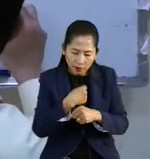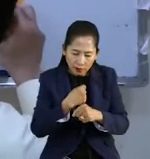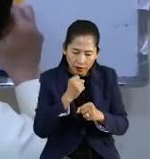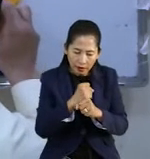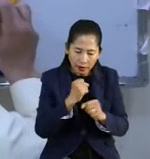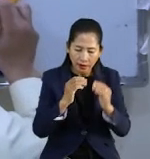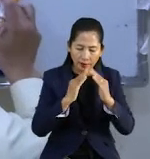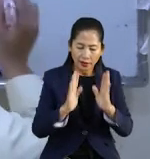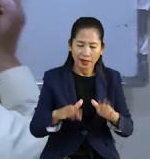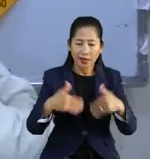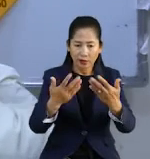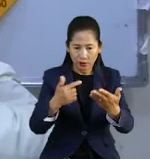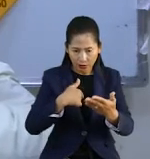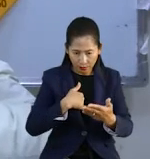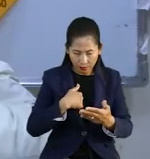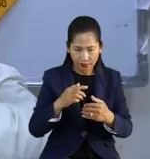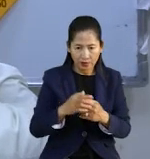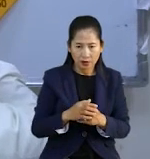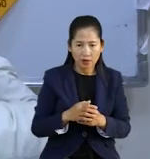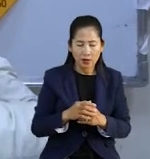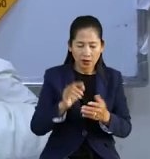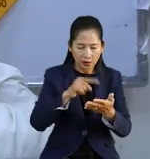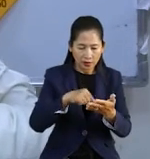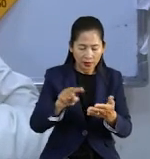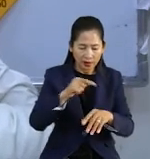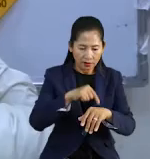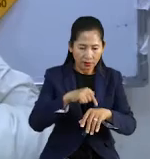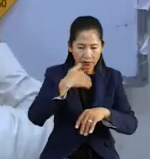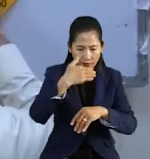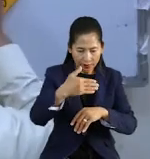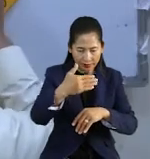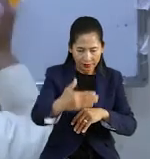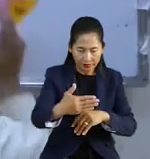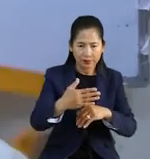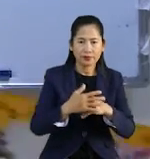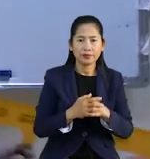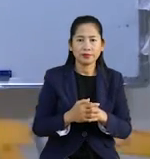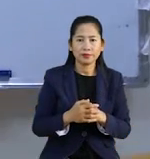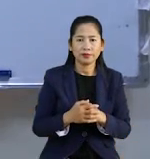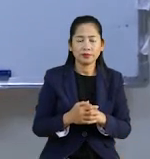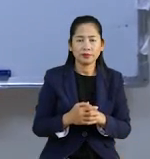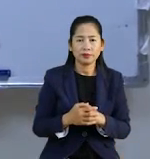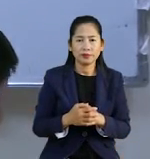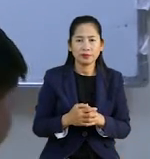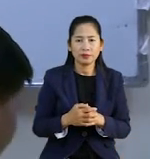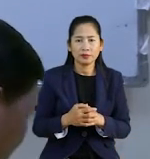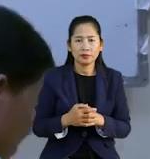อาลูกครูสำหรับกำนายน้ำเมากรอย